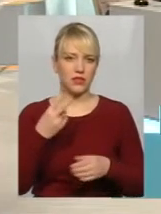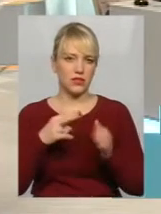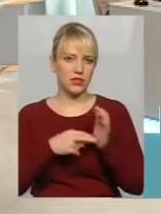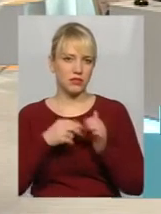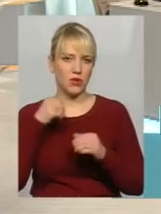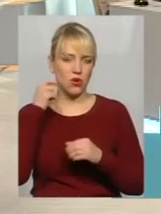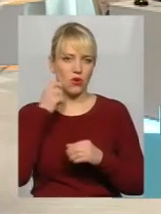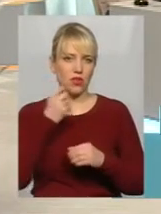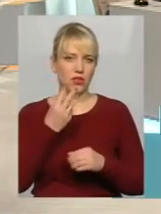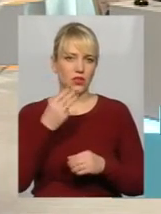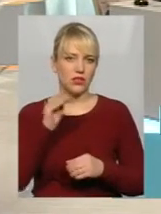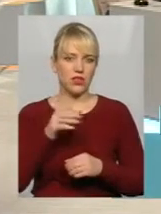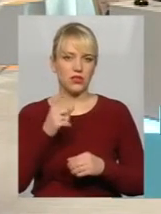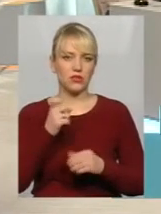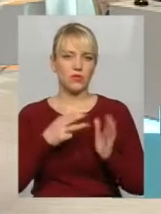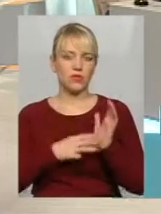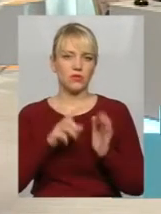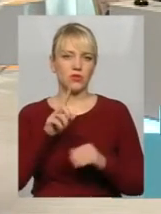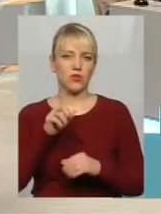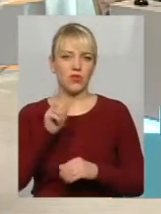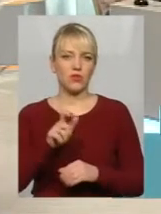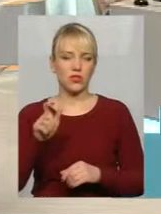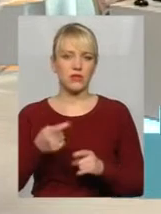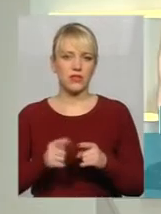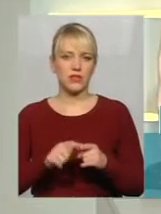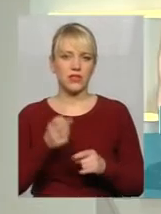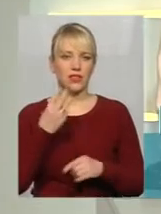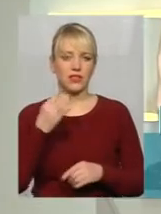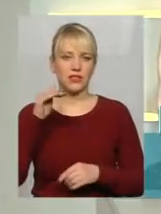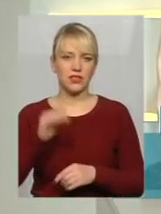приблизно 13181 особа. Тобто з цих